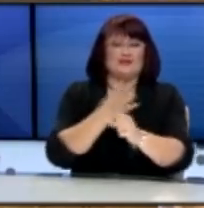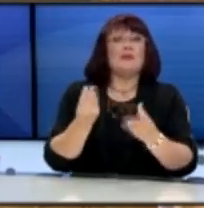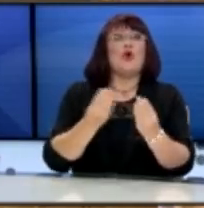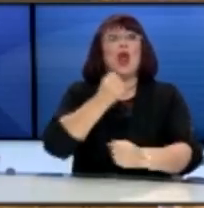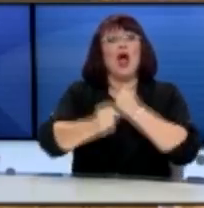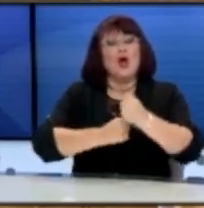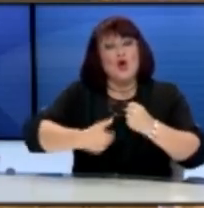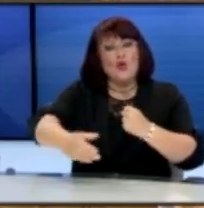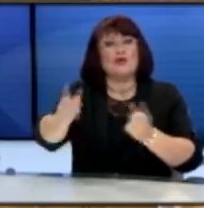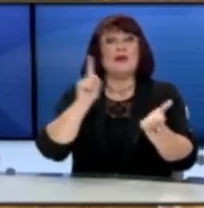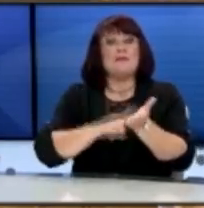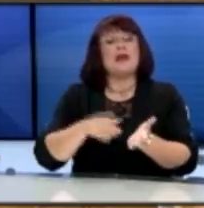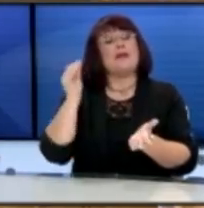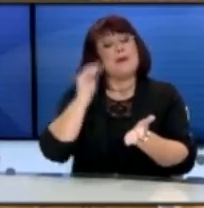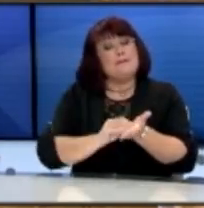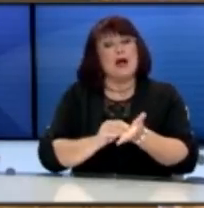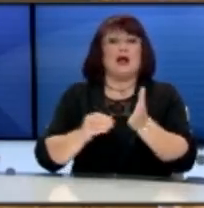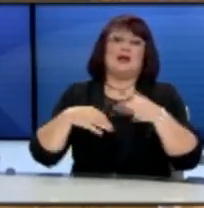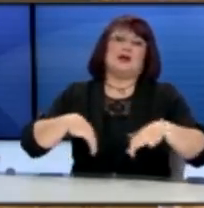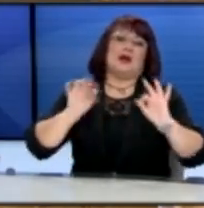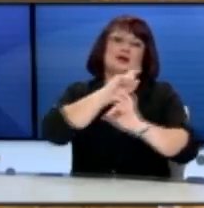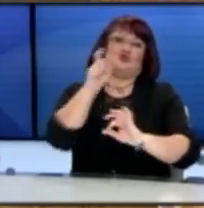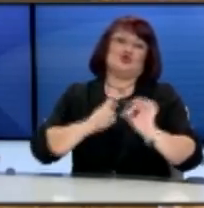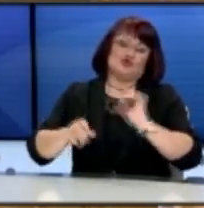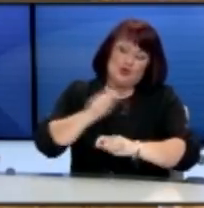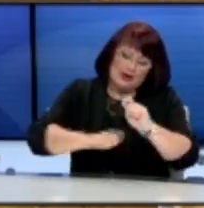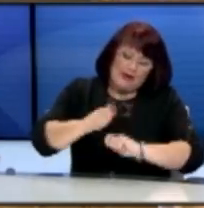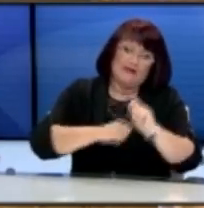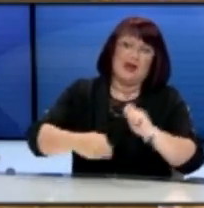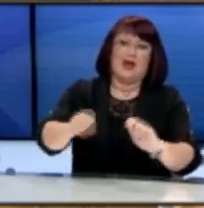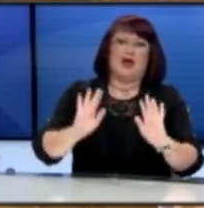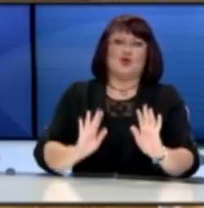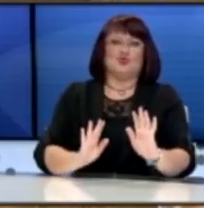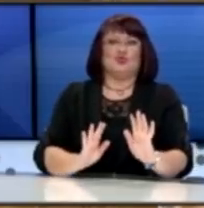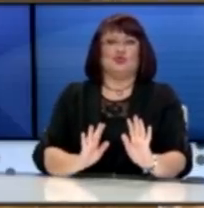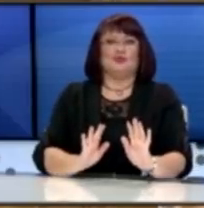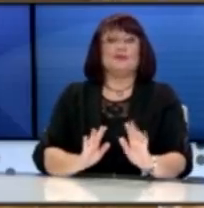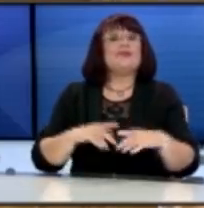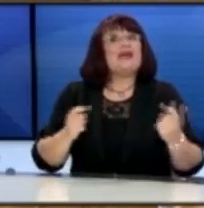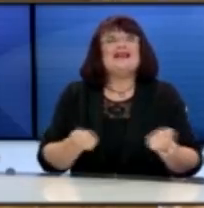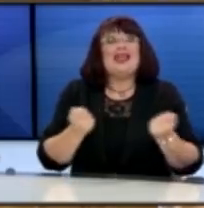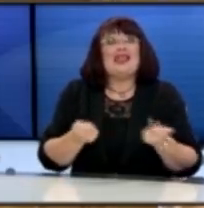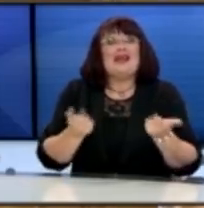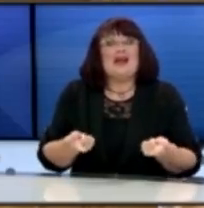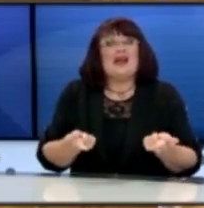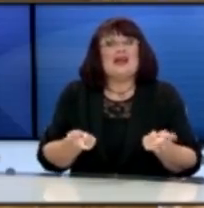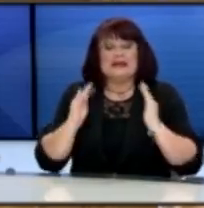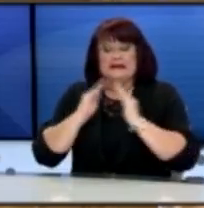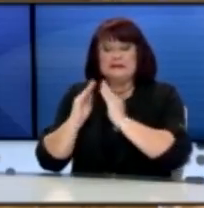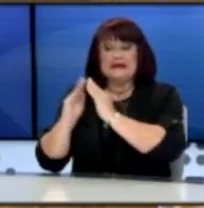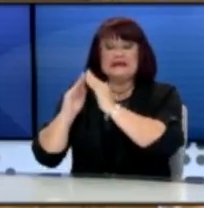χρόνια πρέπει να ξαναφτιάξουν τη ζωή τους από την αρχή. Ενώ τι θα γίνει με αυτά τα